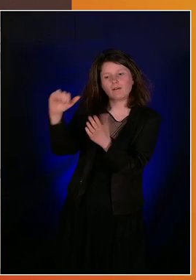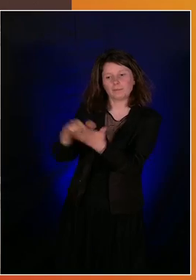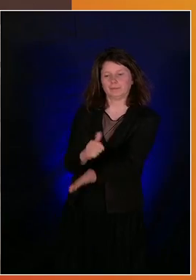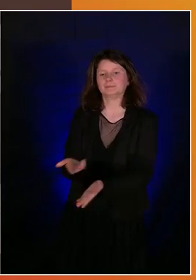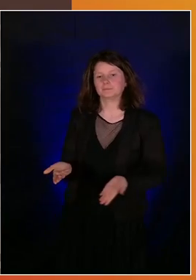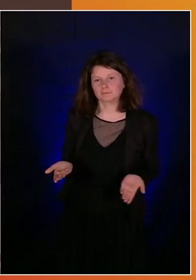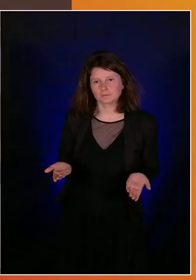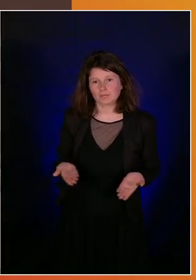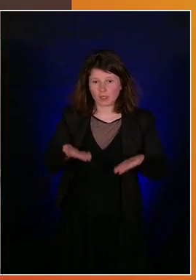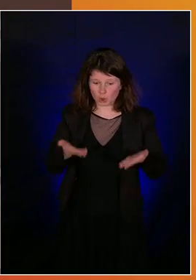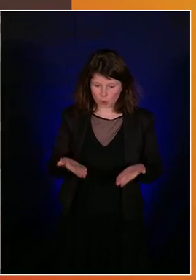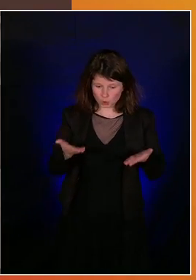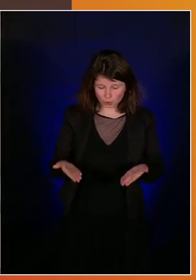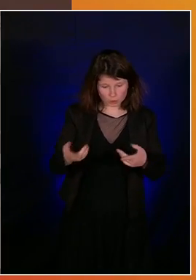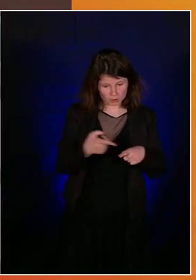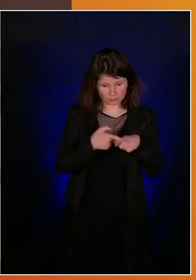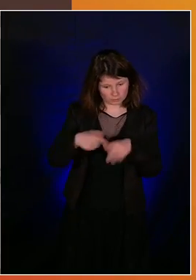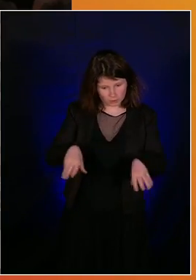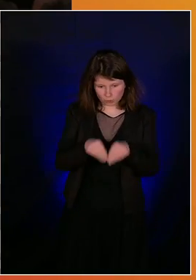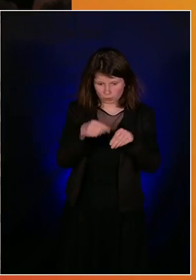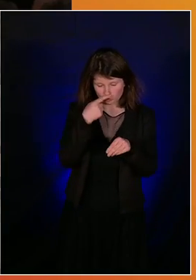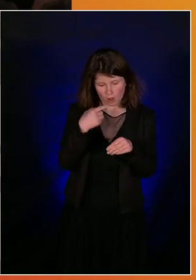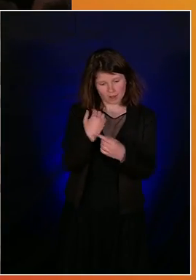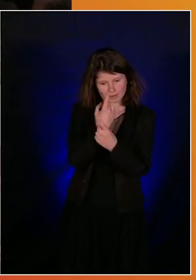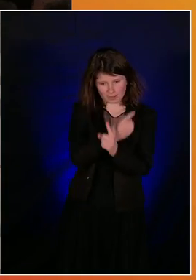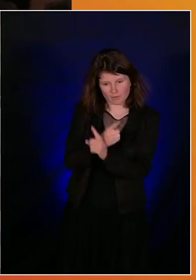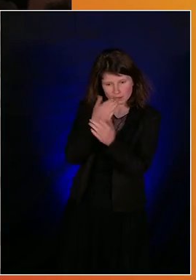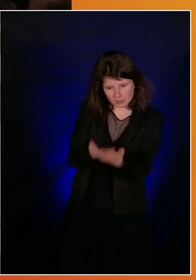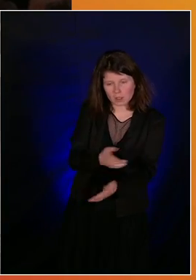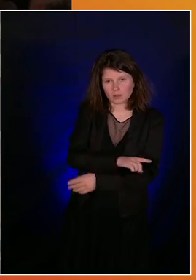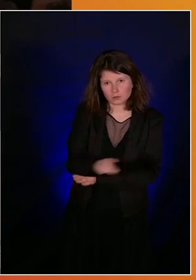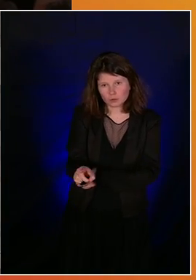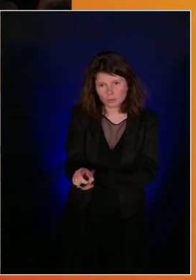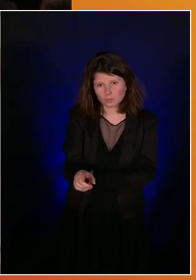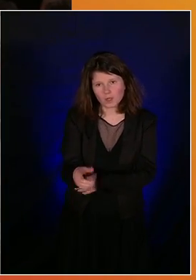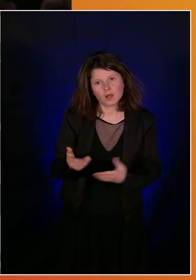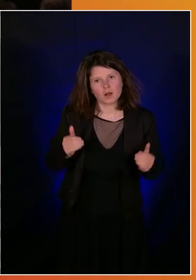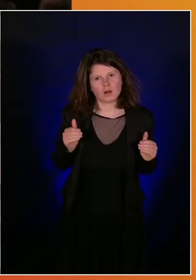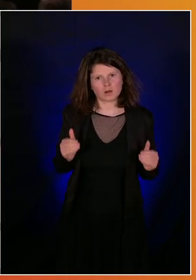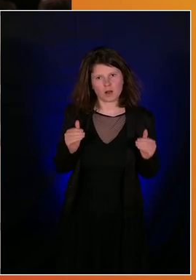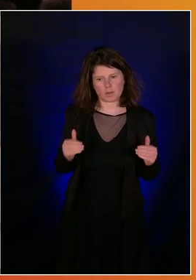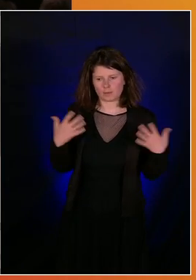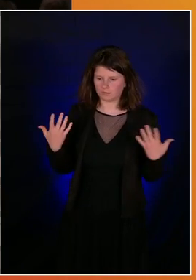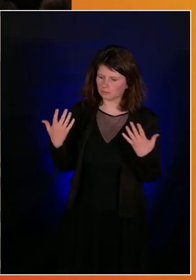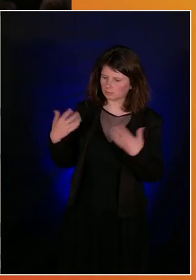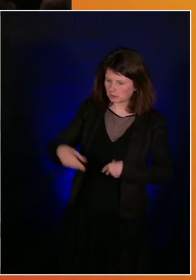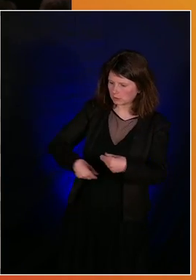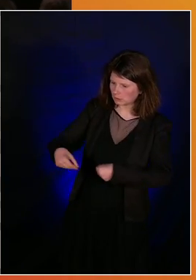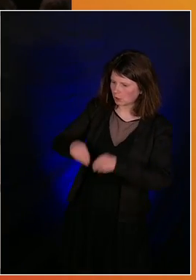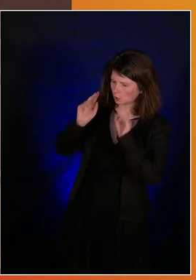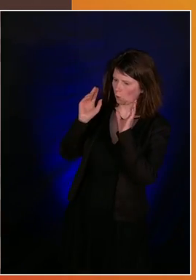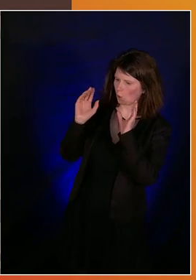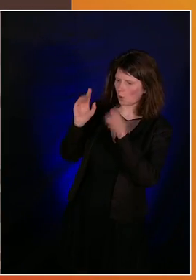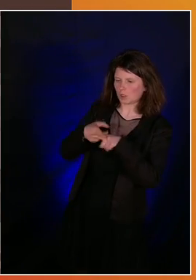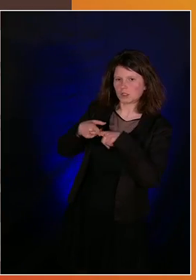aujourd'hui comment on pourrait avoir une direction confédérale qui sort de ce congrès sans en représentant des chômeurs alors